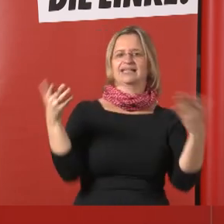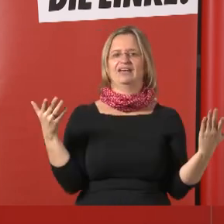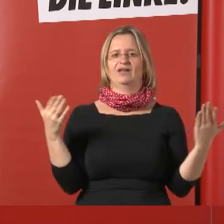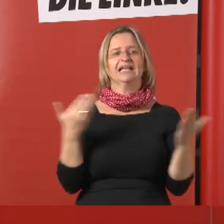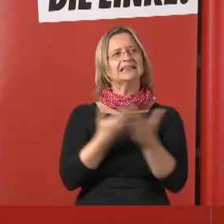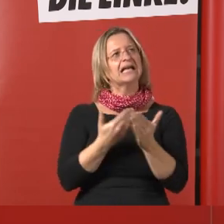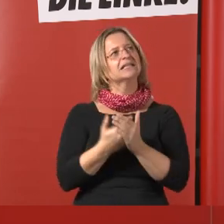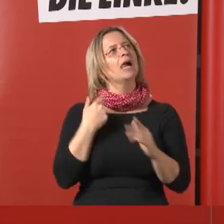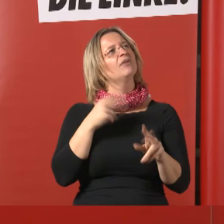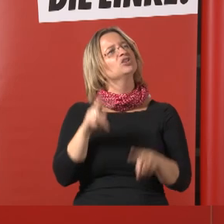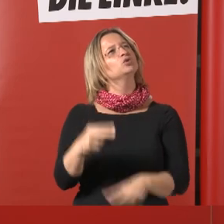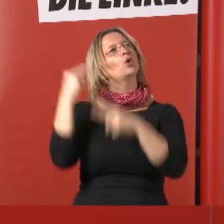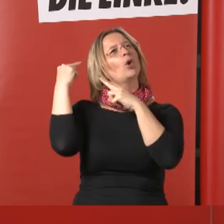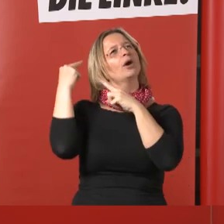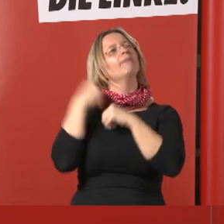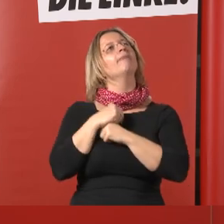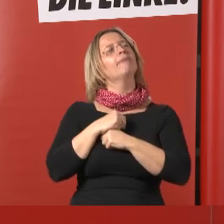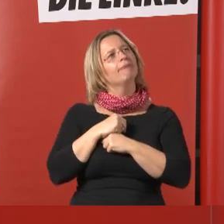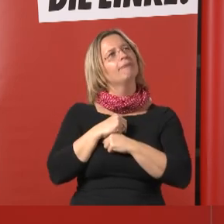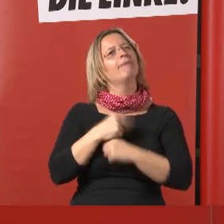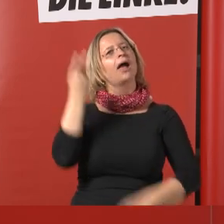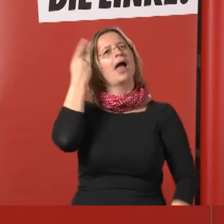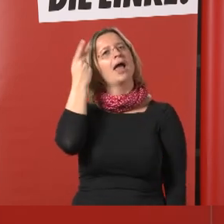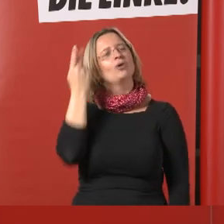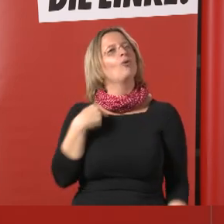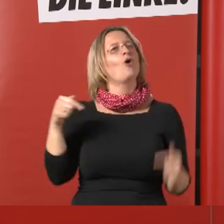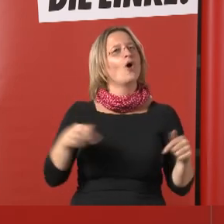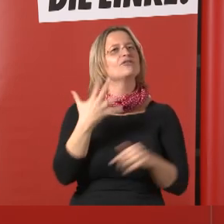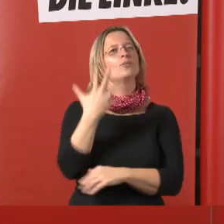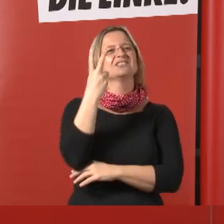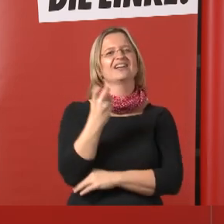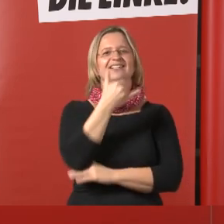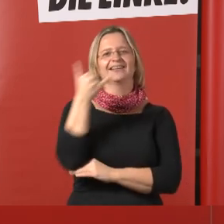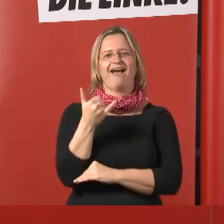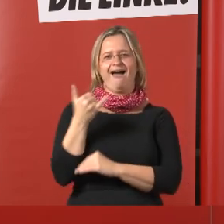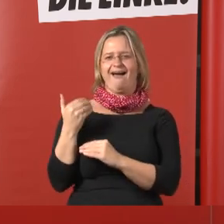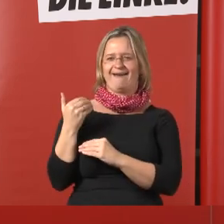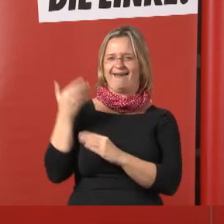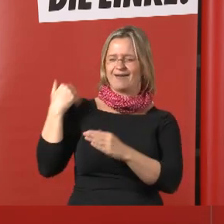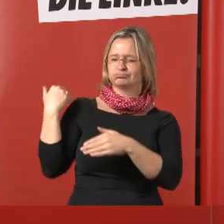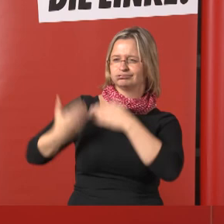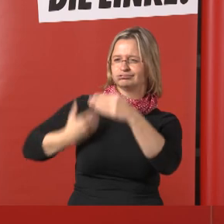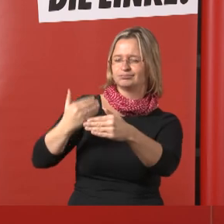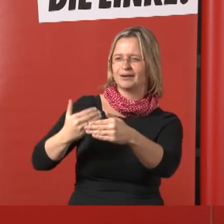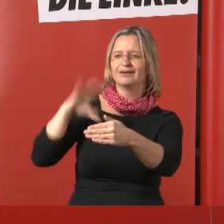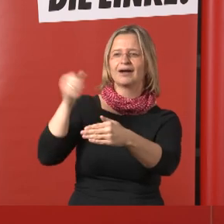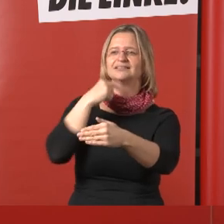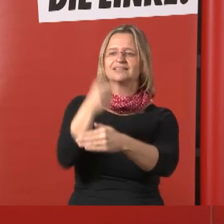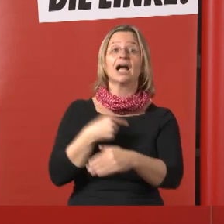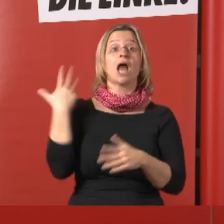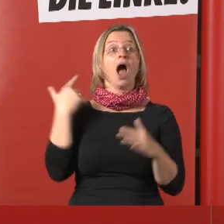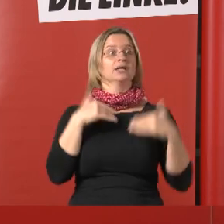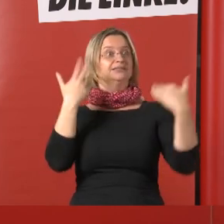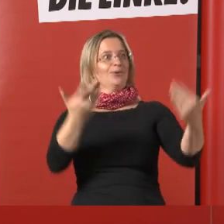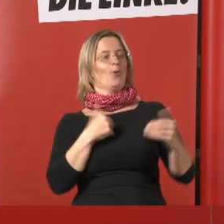immer Alternativen. Und deswegen ermuntert uns das Gedenken an den Wendeherbst daran, auch heute, 25 Jahre später,